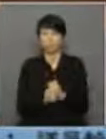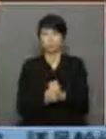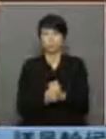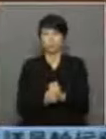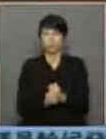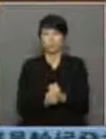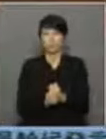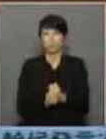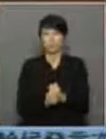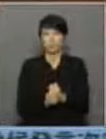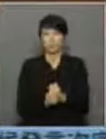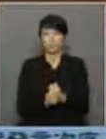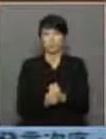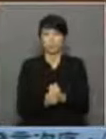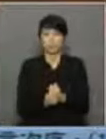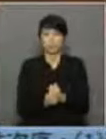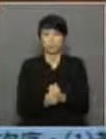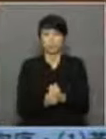講的啫。